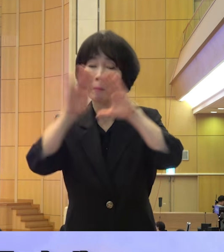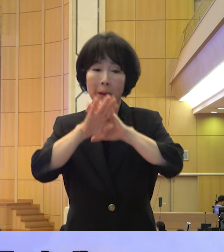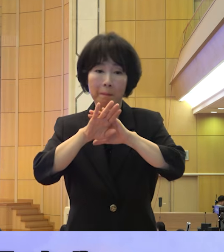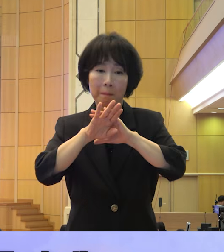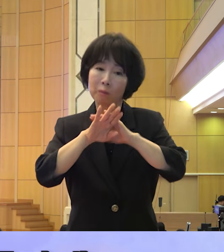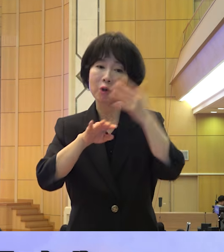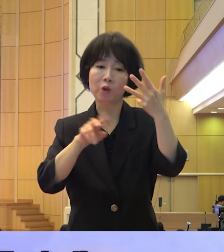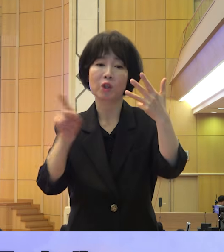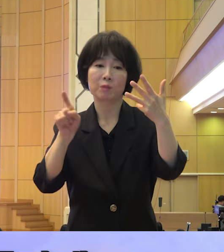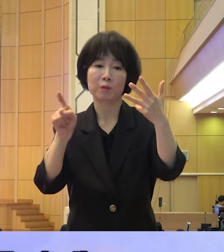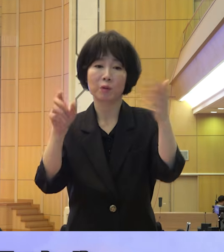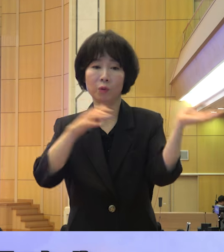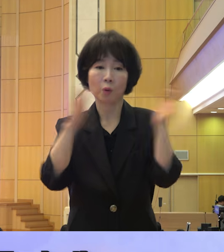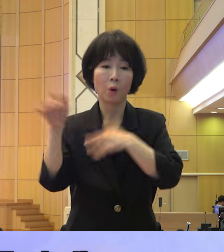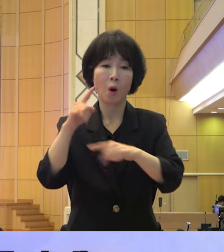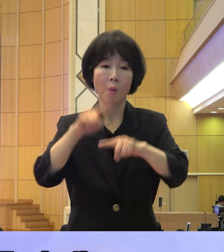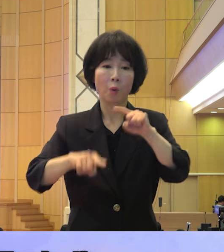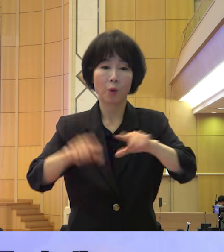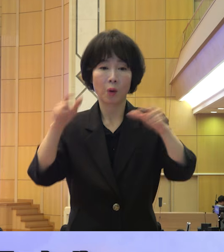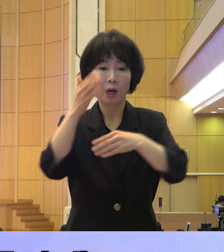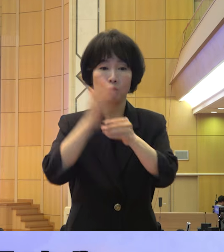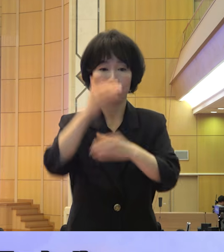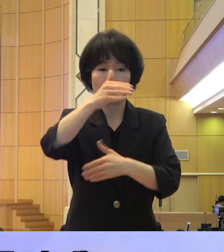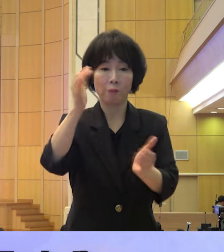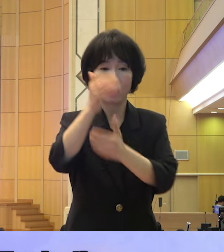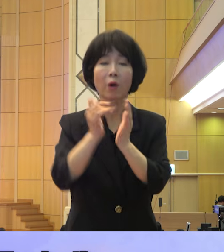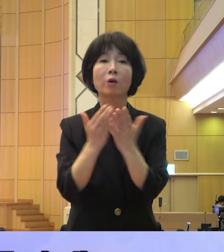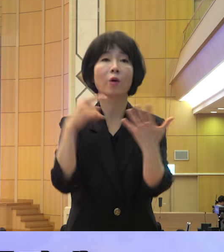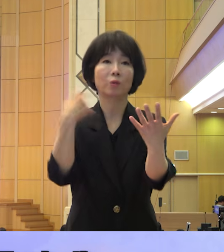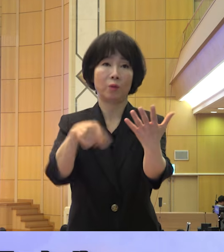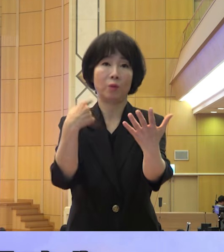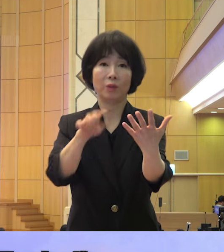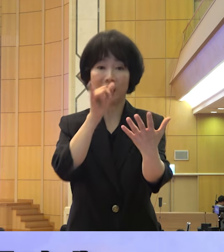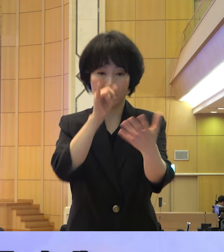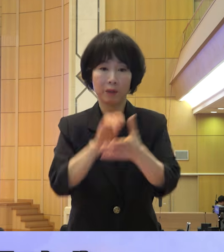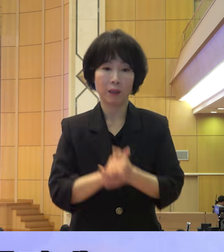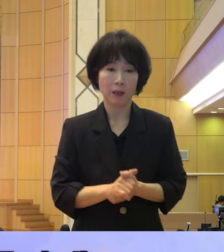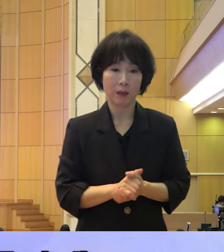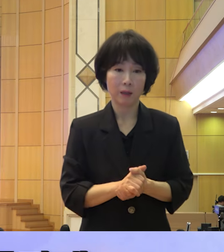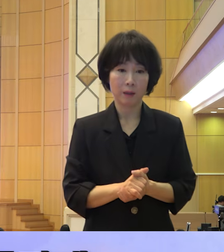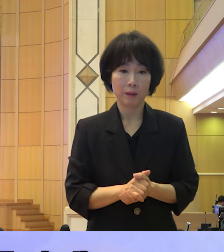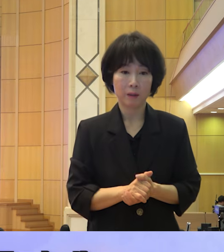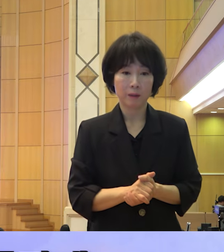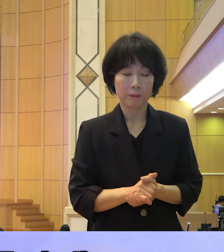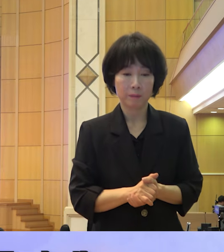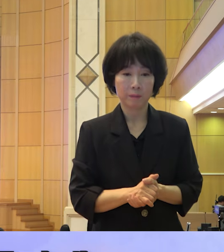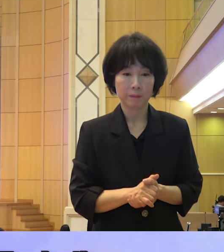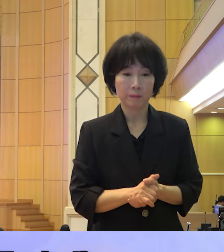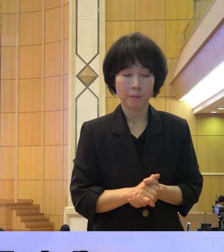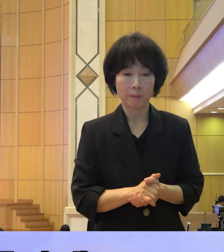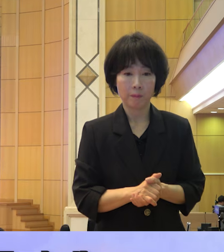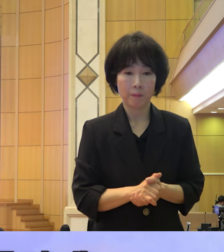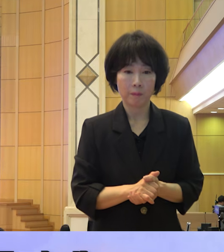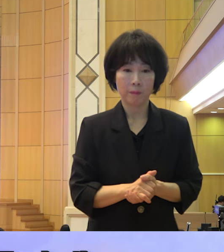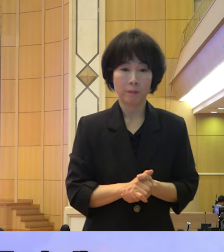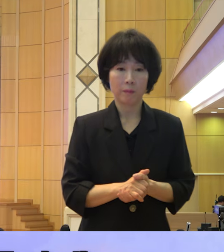10분입니다. 목요일 날 중급 성경 교육과 토요일 날 상급 성경 교육은 영상으로 있습니다.